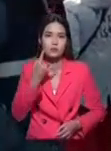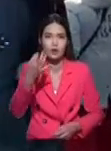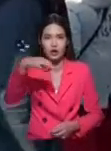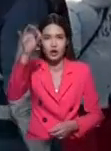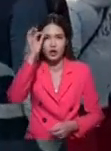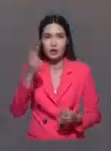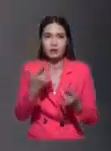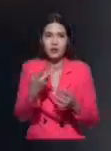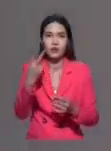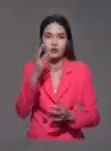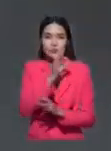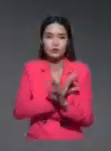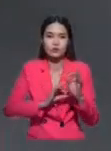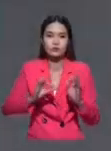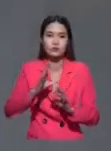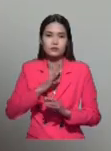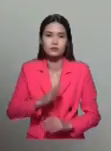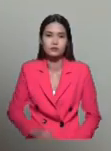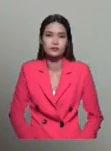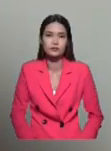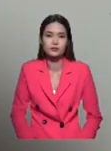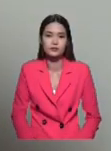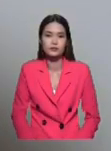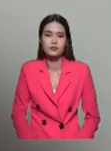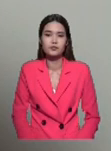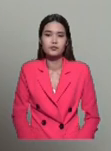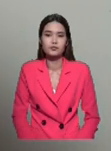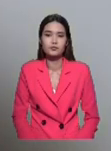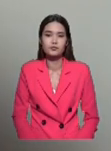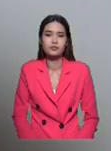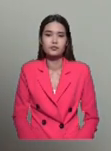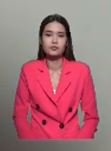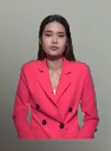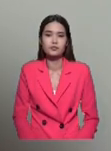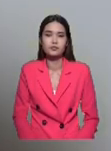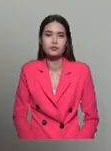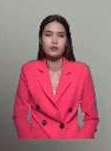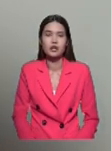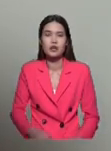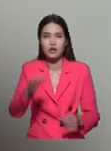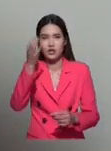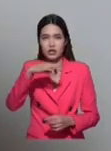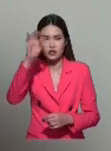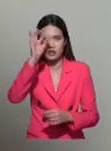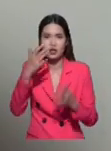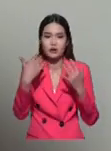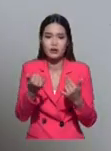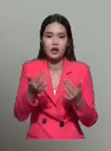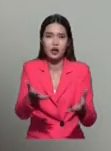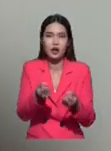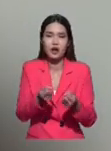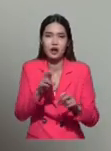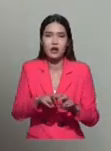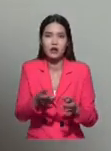порядка потребовалось меньше 2 суток. По подозрению в убийстве несовершеннолетней сотрудниками полиции задержана мать и ее